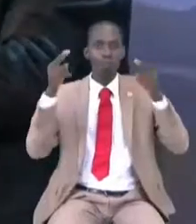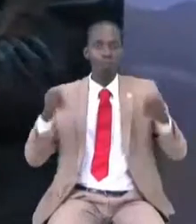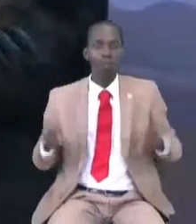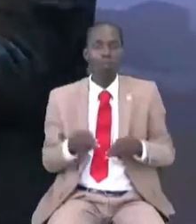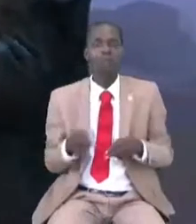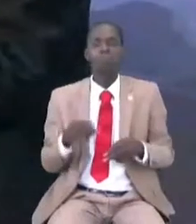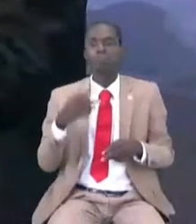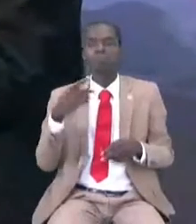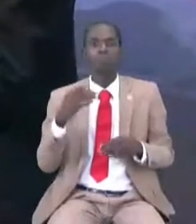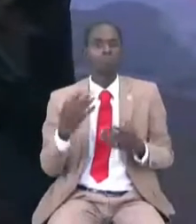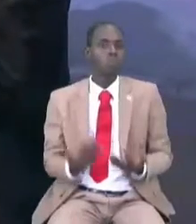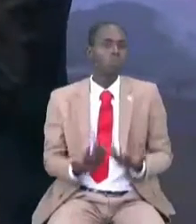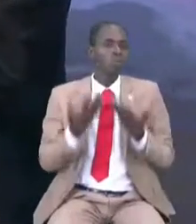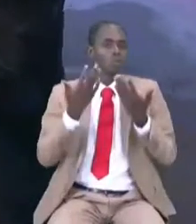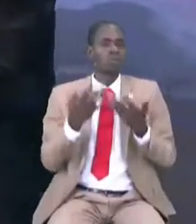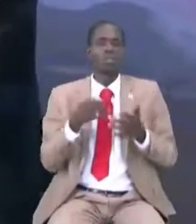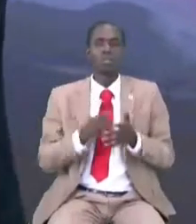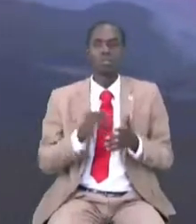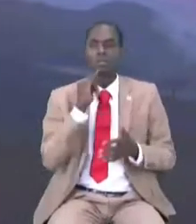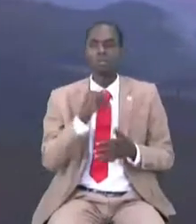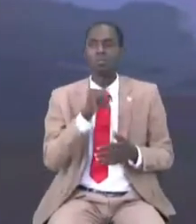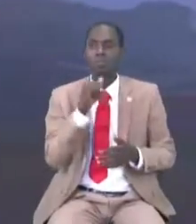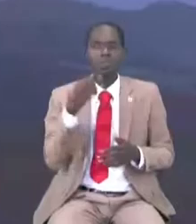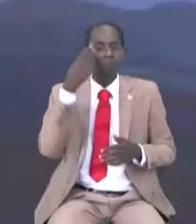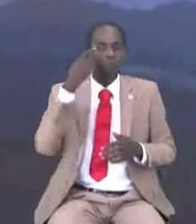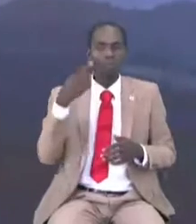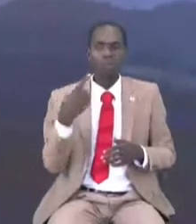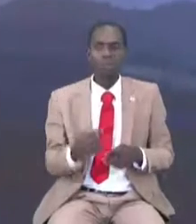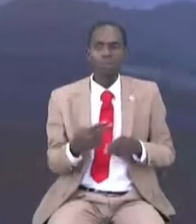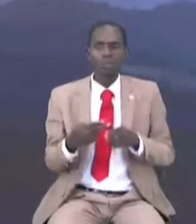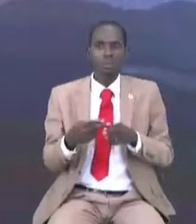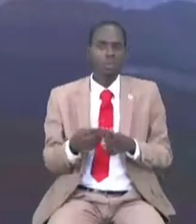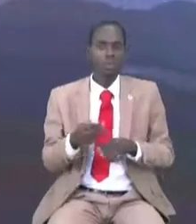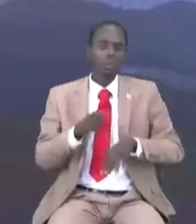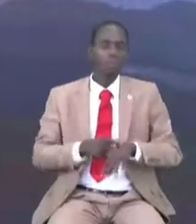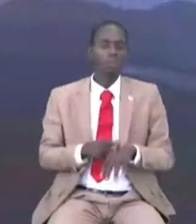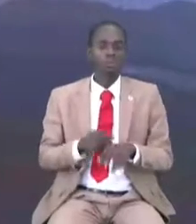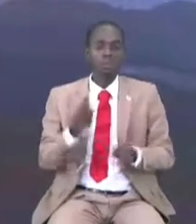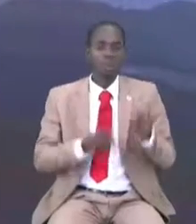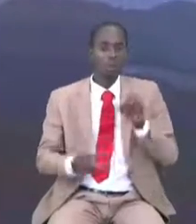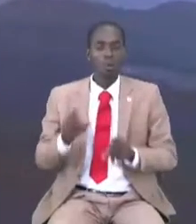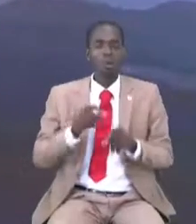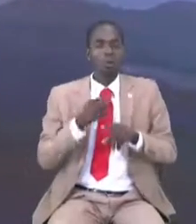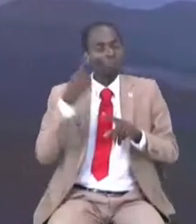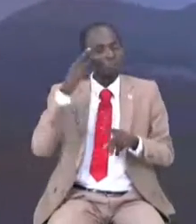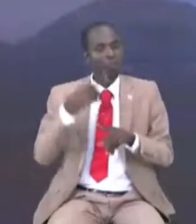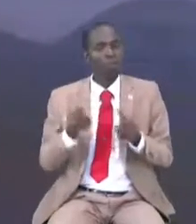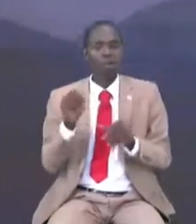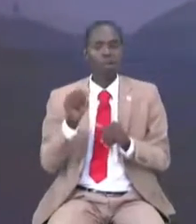les grands, c'est pour tout le monde qui veut que tout soit sauvé et parvienne à